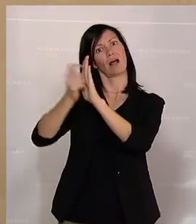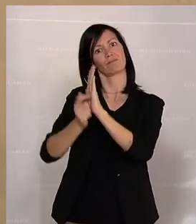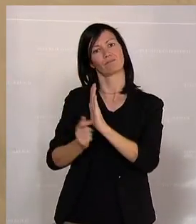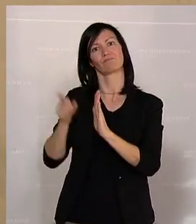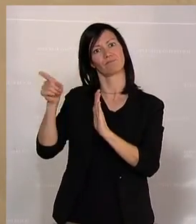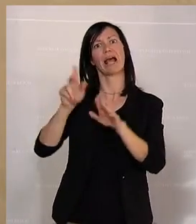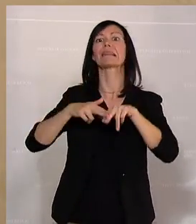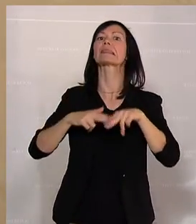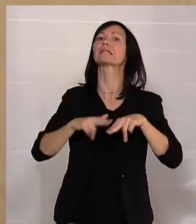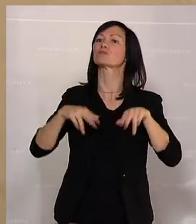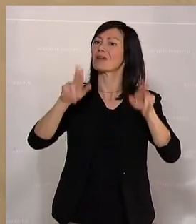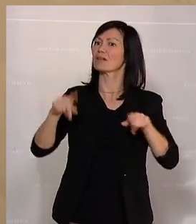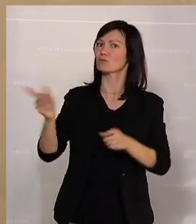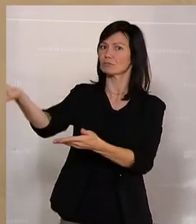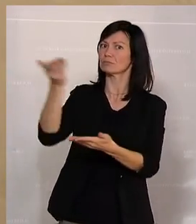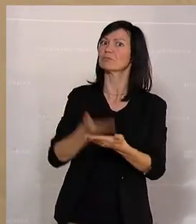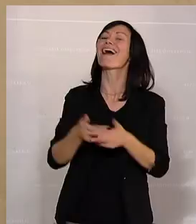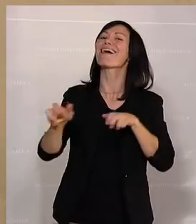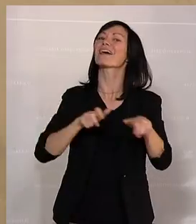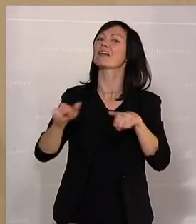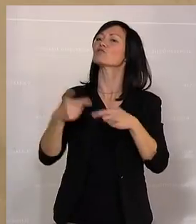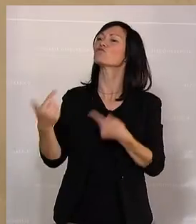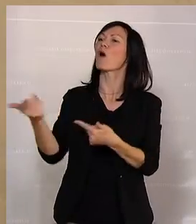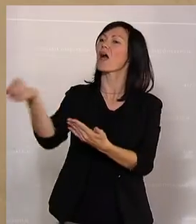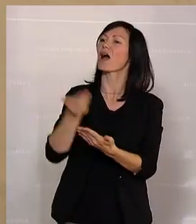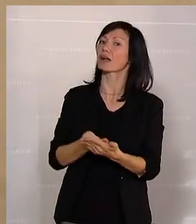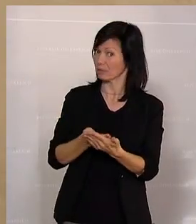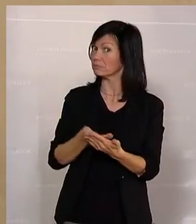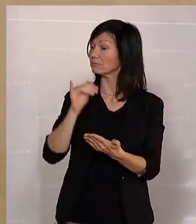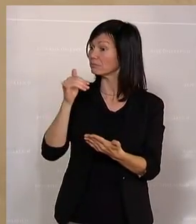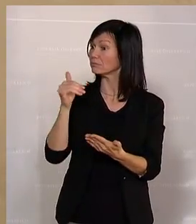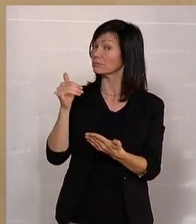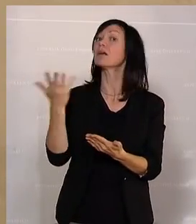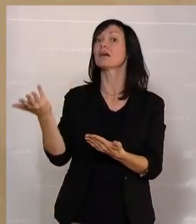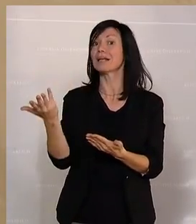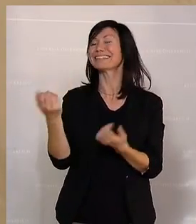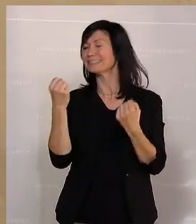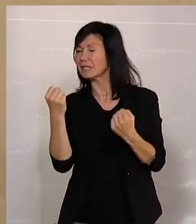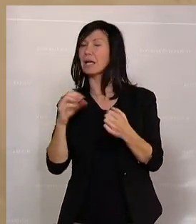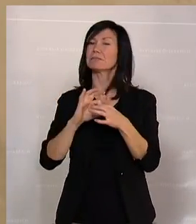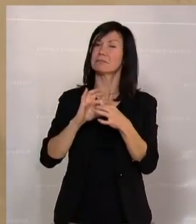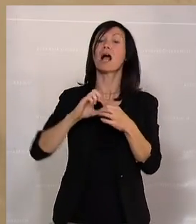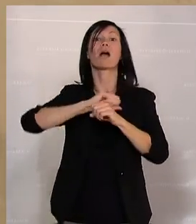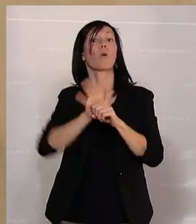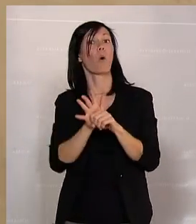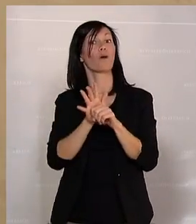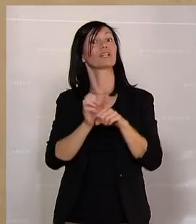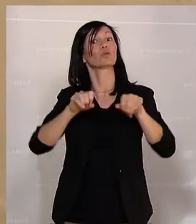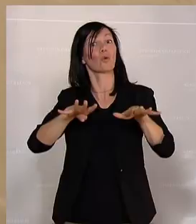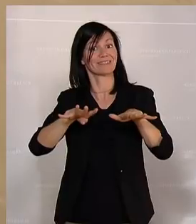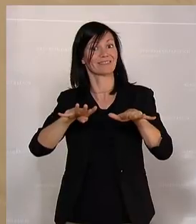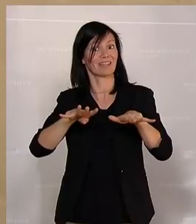dem Nationalrat umgehend eine Regierungsvorgabe zuzuleiten, die sicherstellt, dass einerseits die Covid-19-Finanzierungsagentur